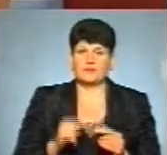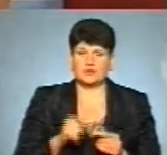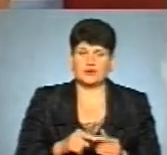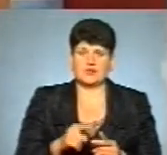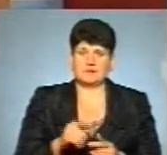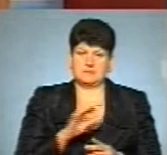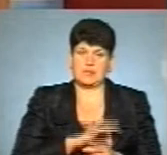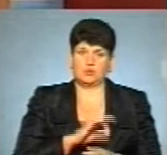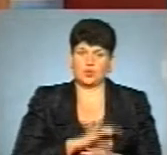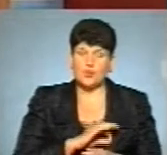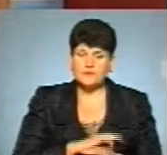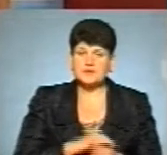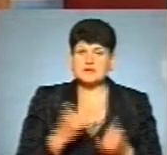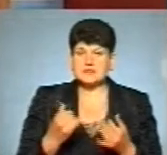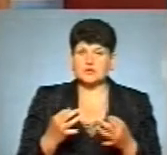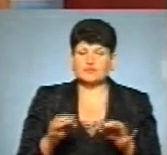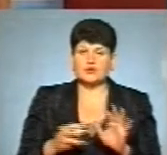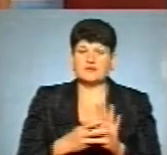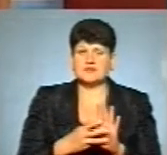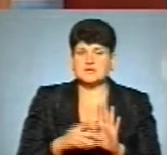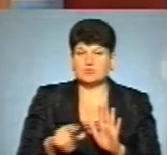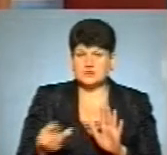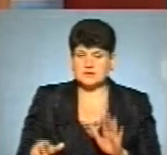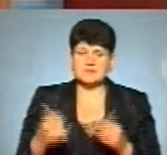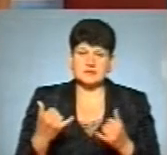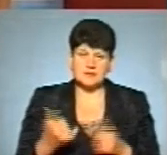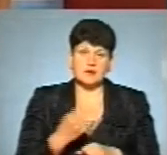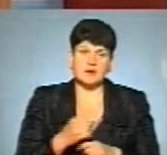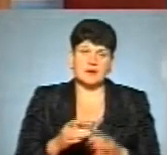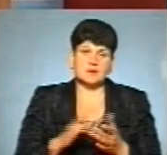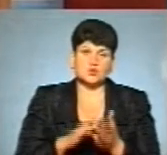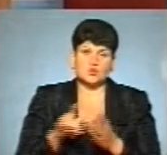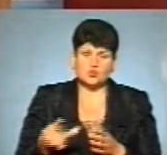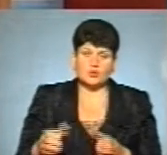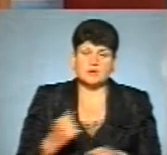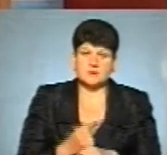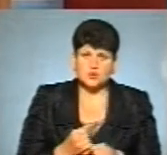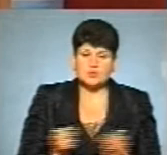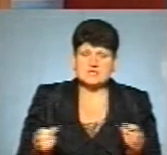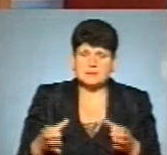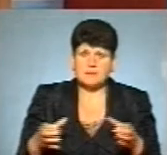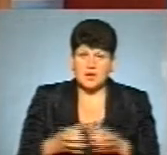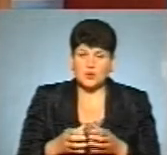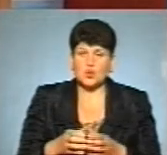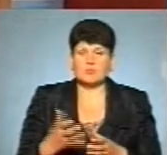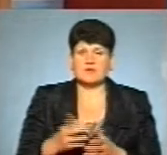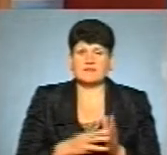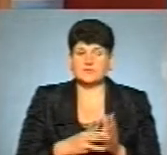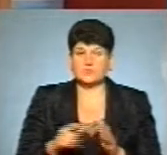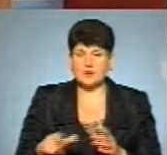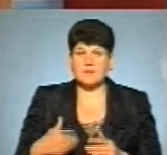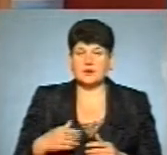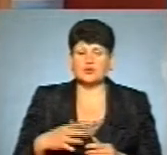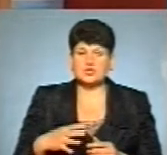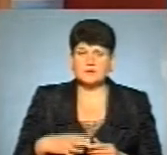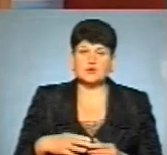прибутковими. Зараз дозволено на 8 осіб. Я вже казав, екскурсоводи працюють, збирають невеличкі групи такі мобільні на 8, а ми очікуємо, що карантин